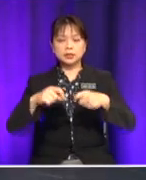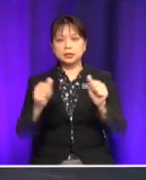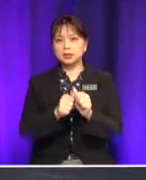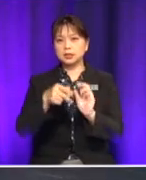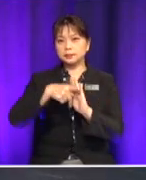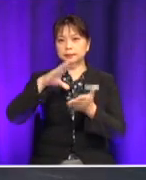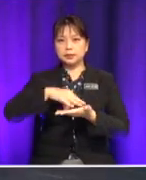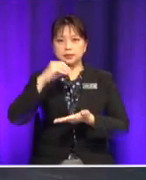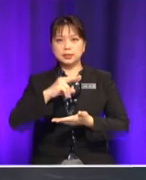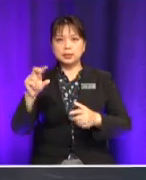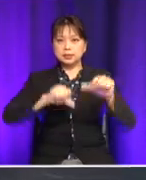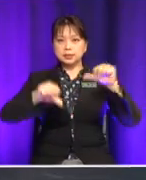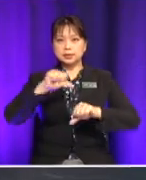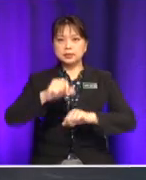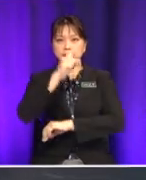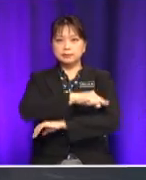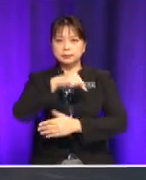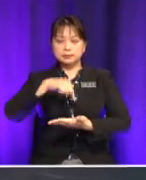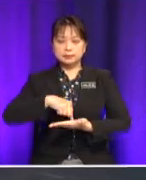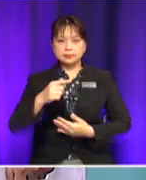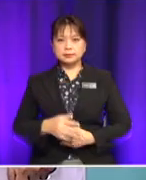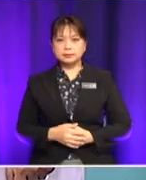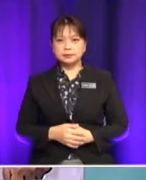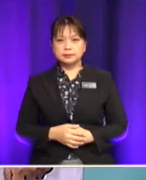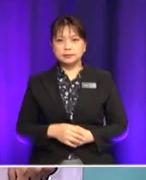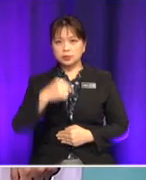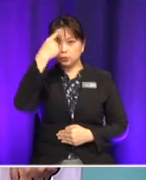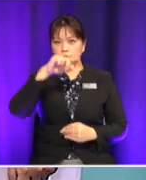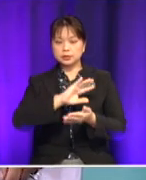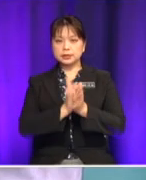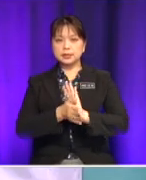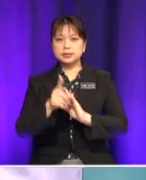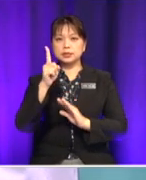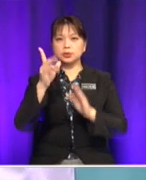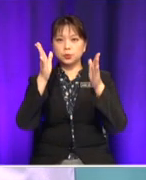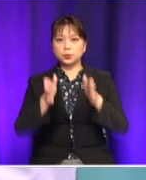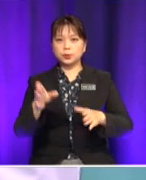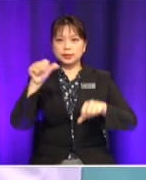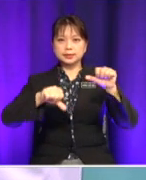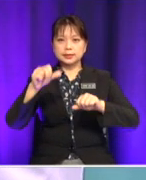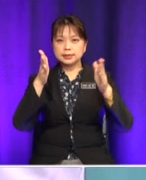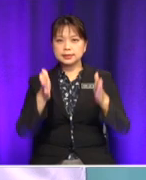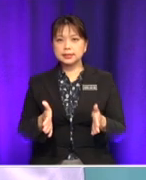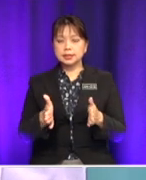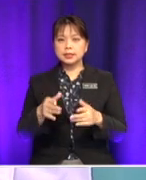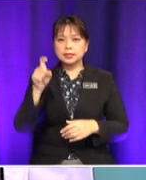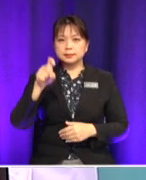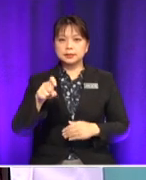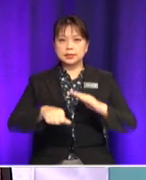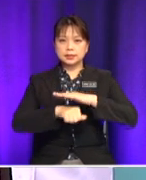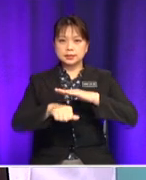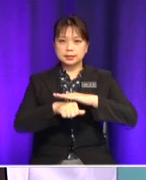kali ini cewek gua sih Nah jadi untuk menjadi seorang Scientist mestilah asas-asasnya